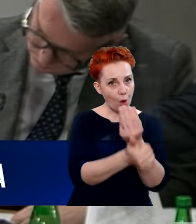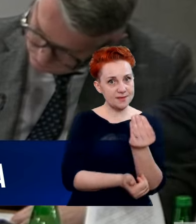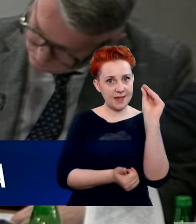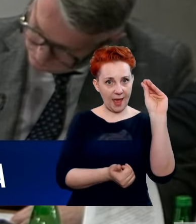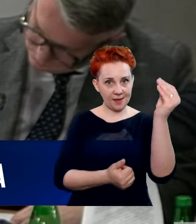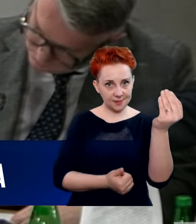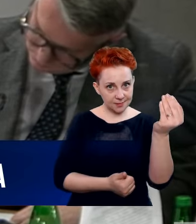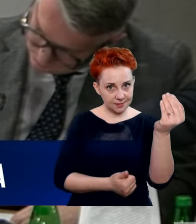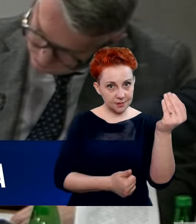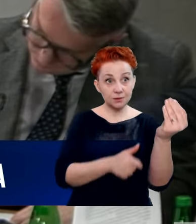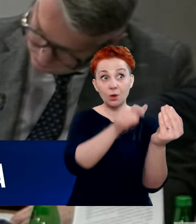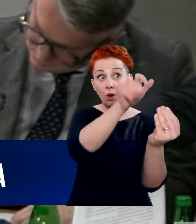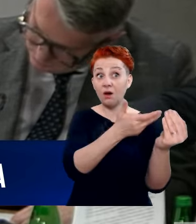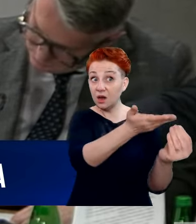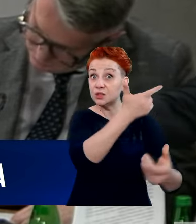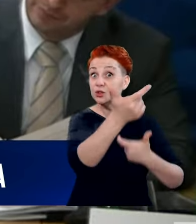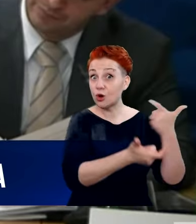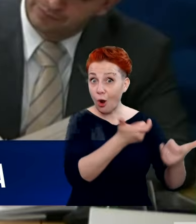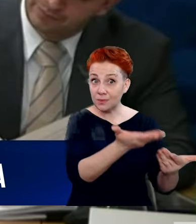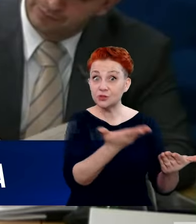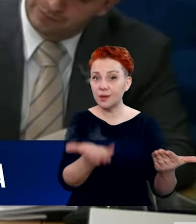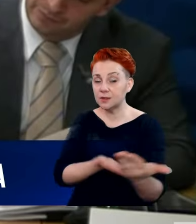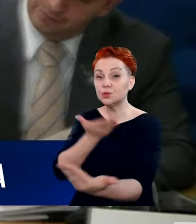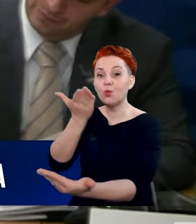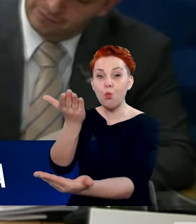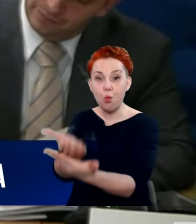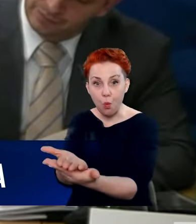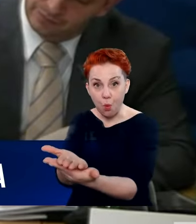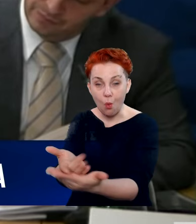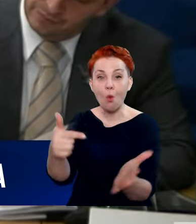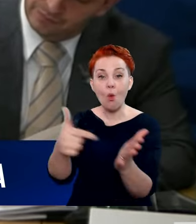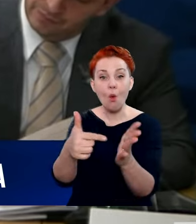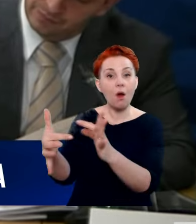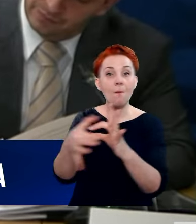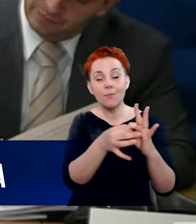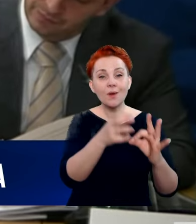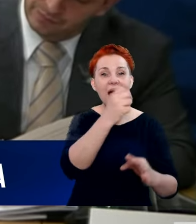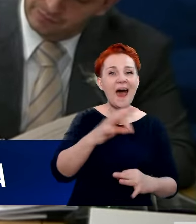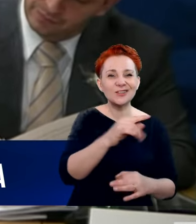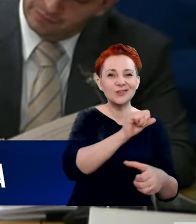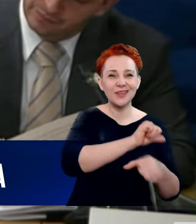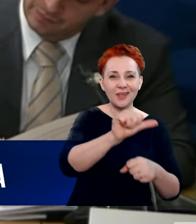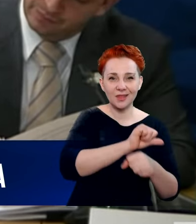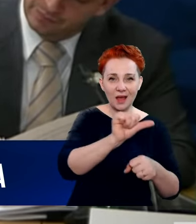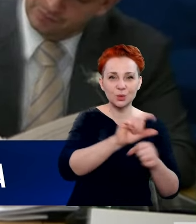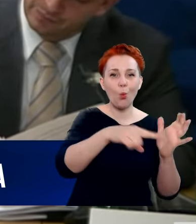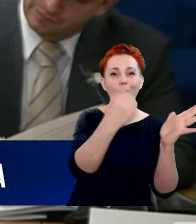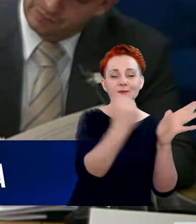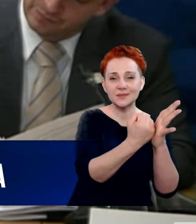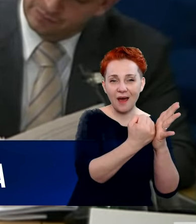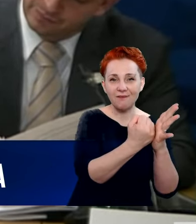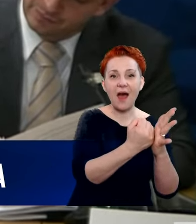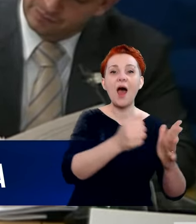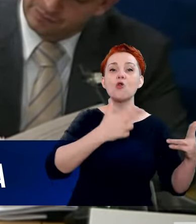który sporządziliście i złożyliście, odnosi się do artykułu 11 ustawy o